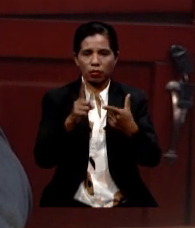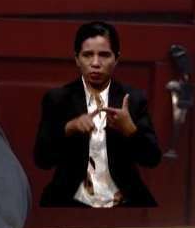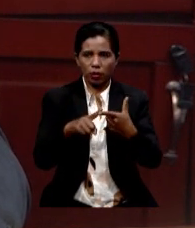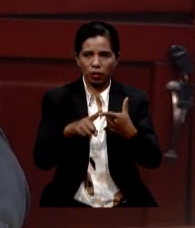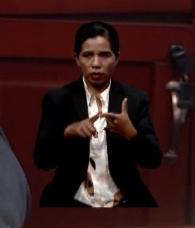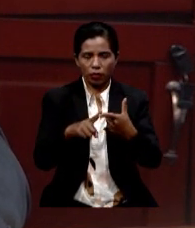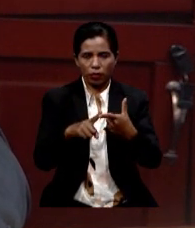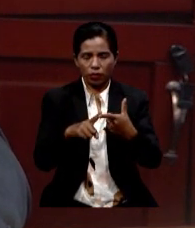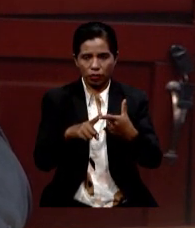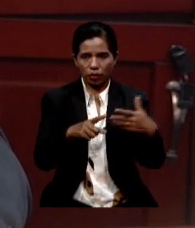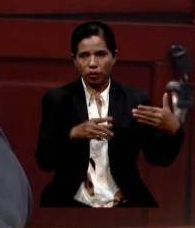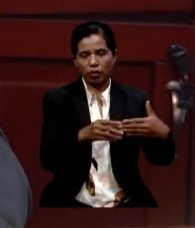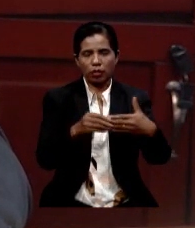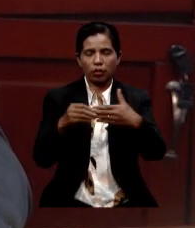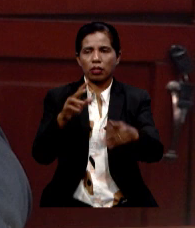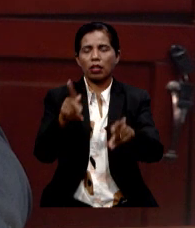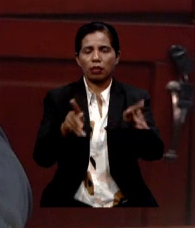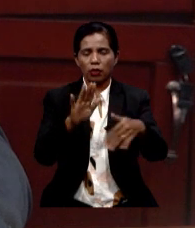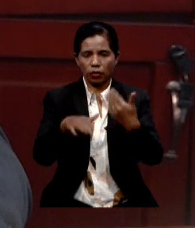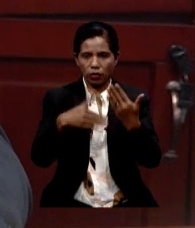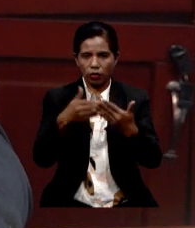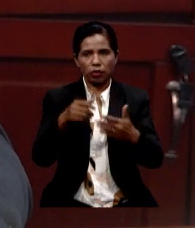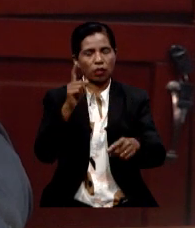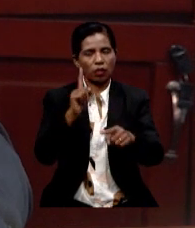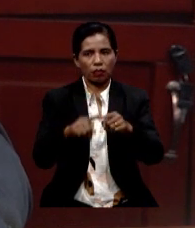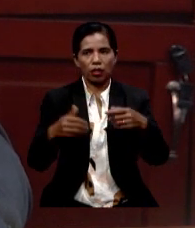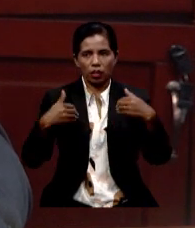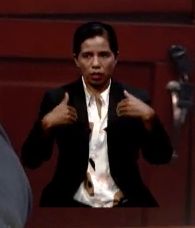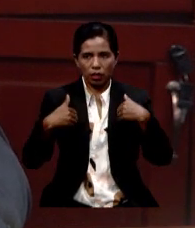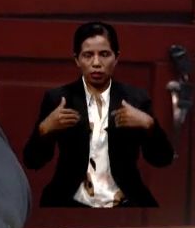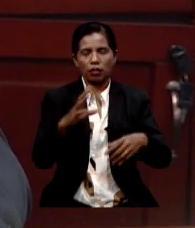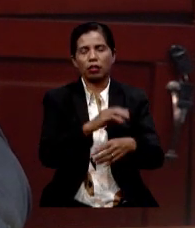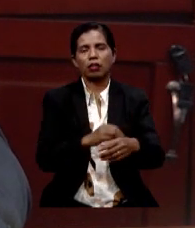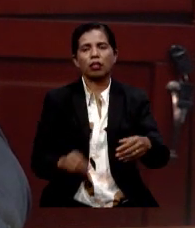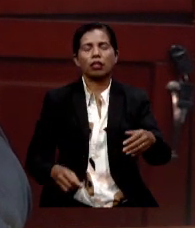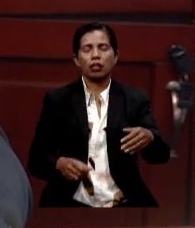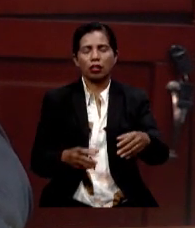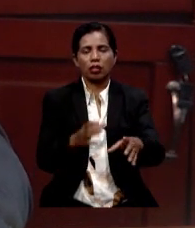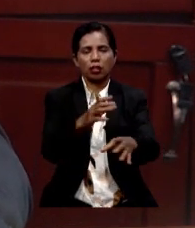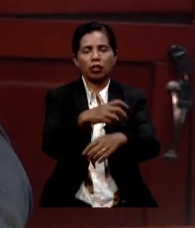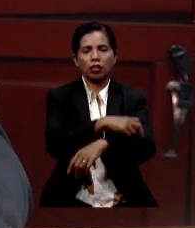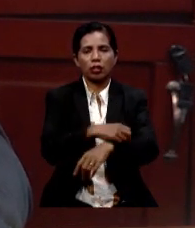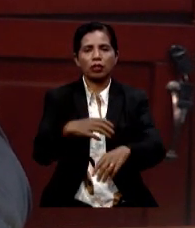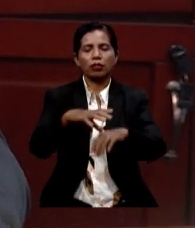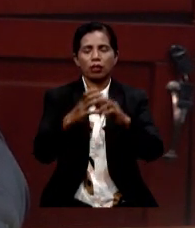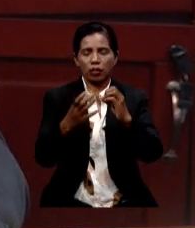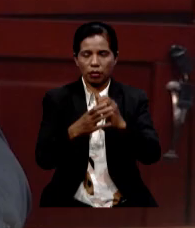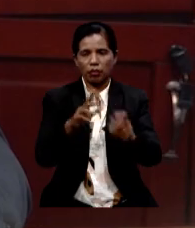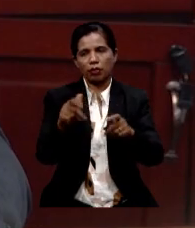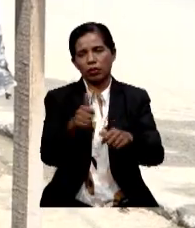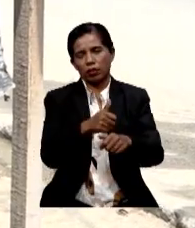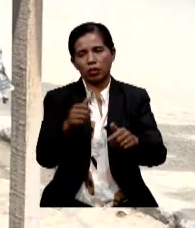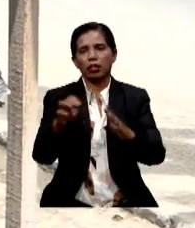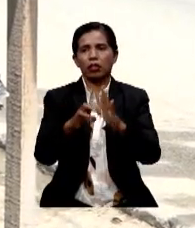kudia organisa itania pula sira atu la bele musu upasam ilegal ba fatin sa nema ka ema selukunia